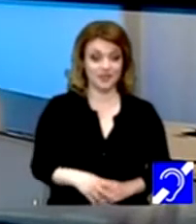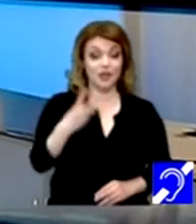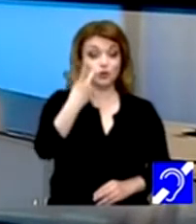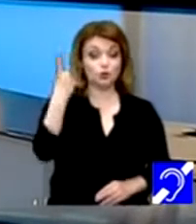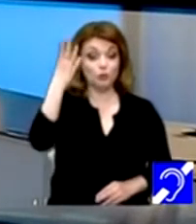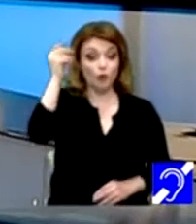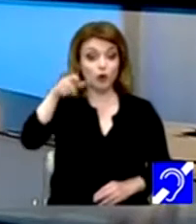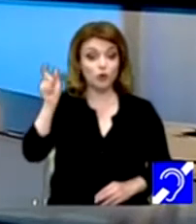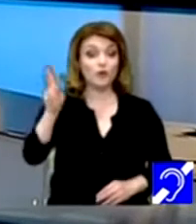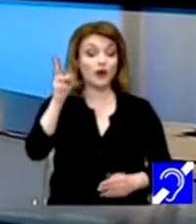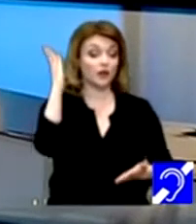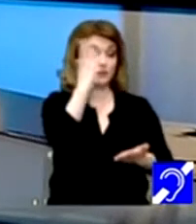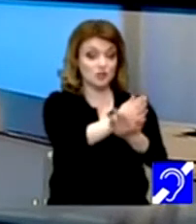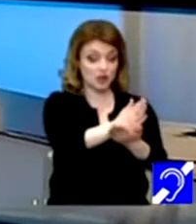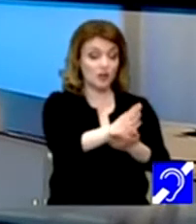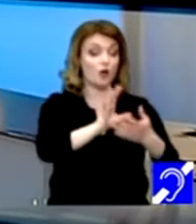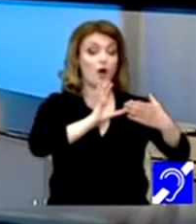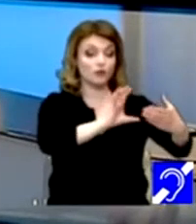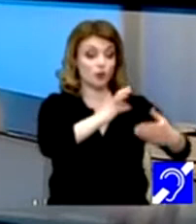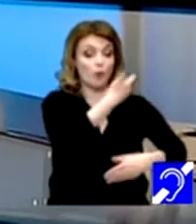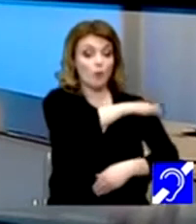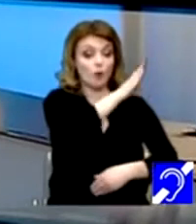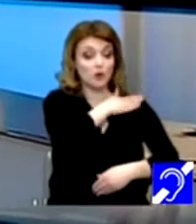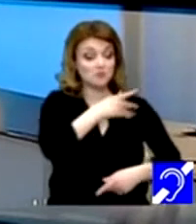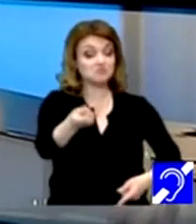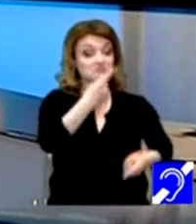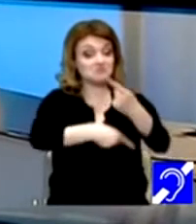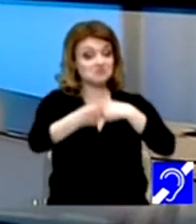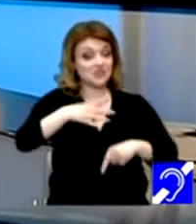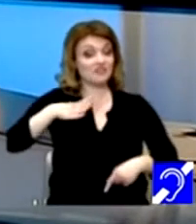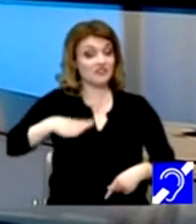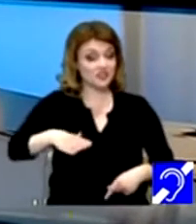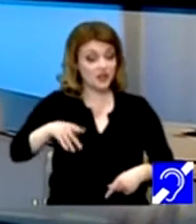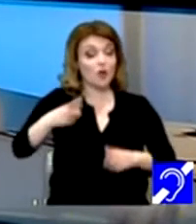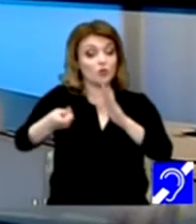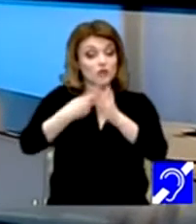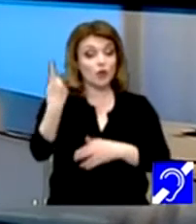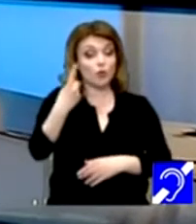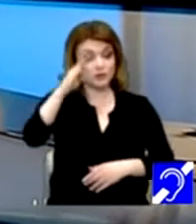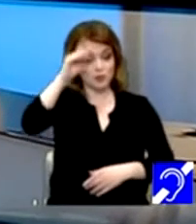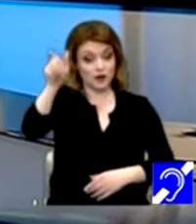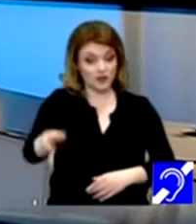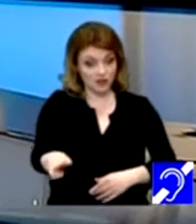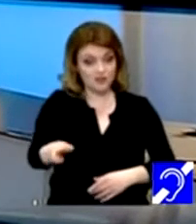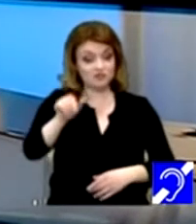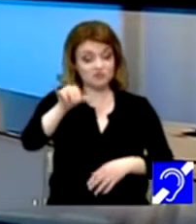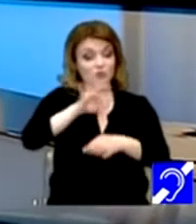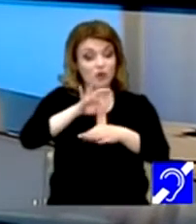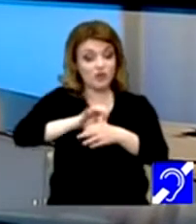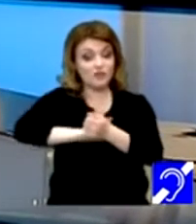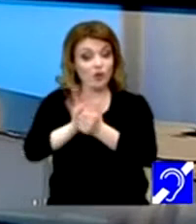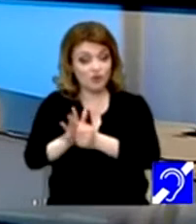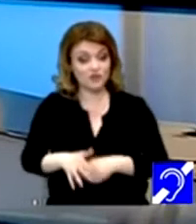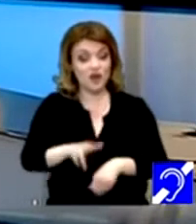21 de basarabeni care se deplasau cu autocarul în Polonia au făcut calea întoarsă după ce s-a aflat că unul dintre ei e bolnav de